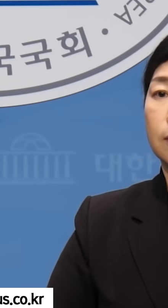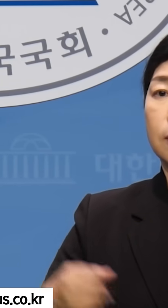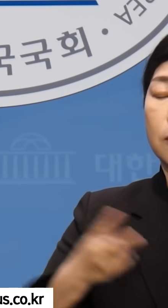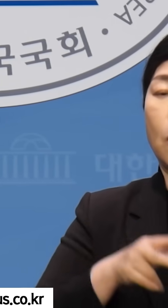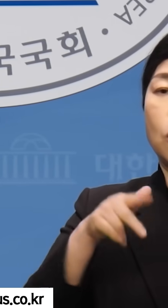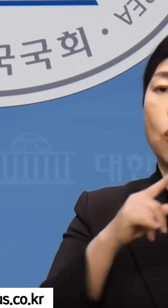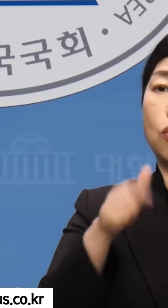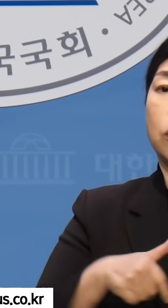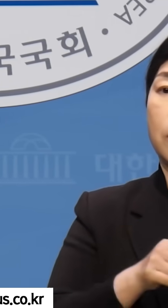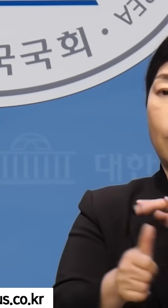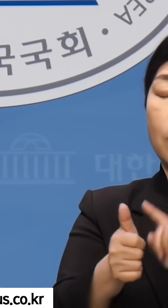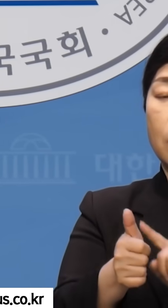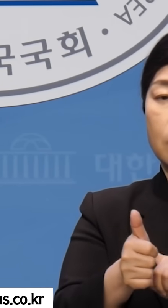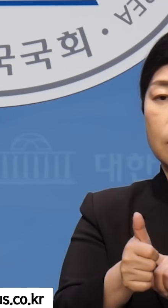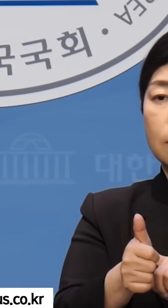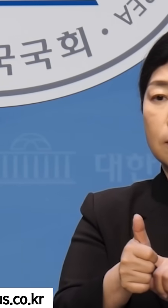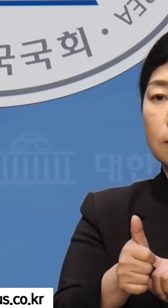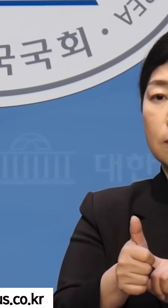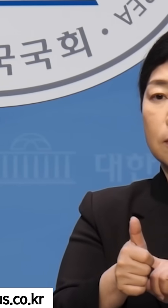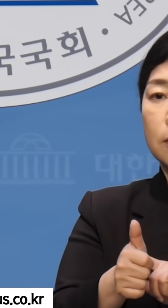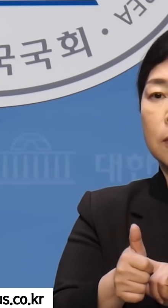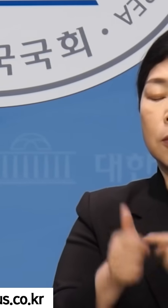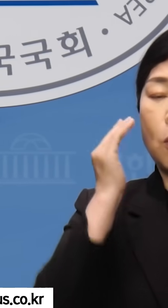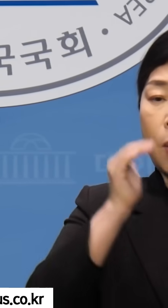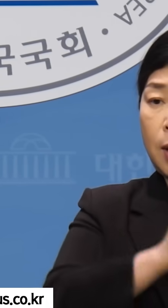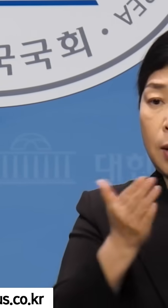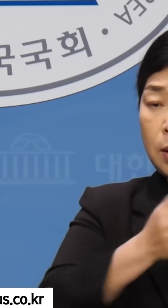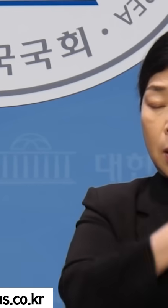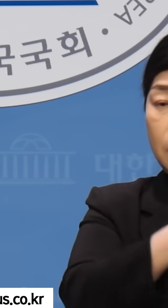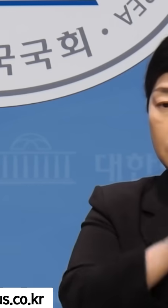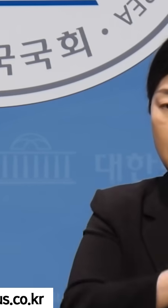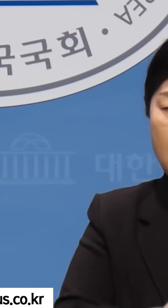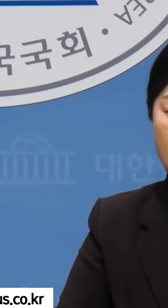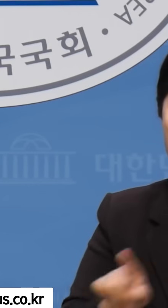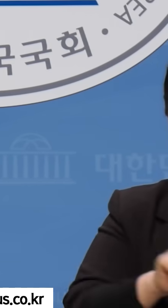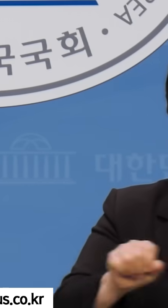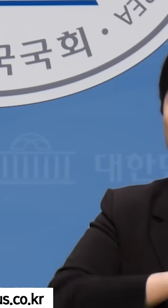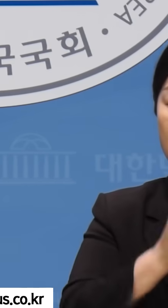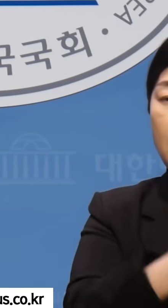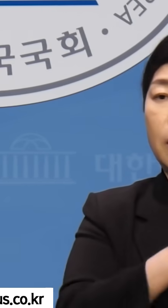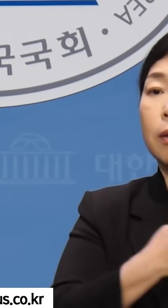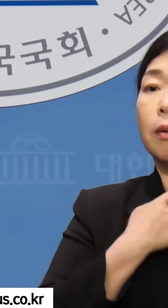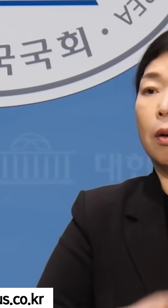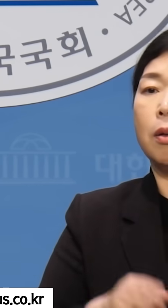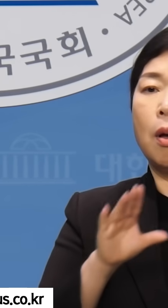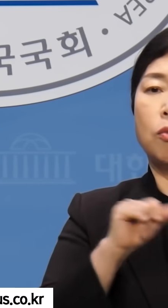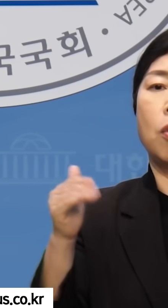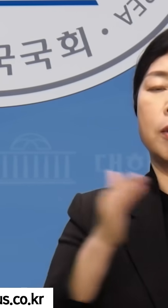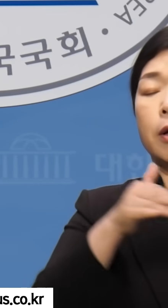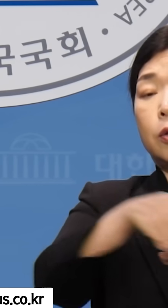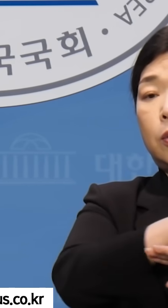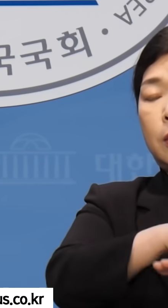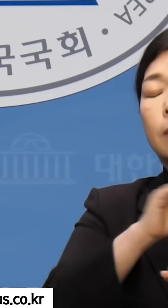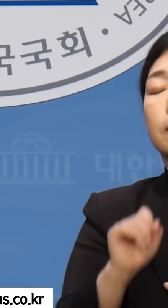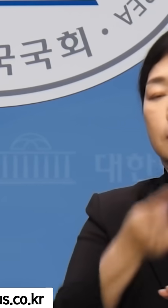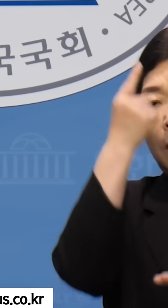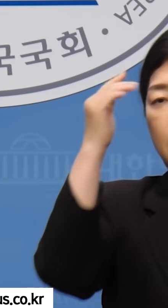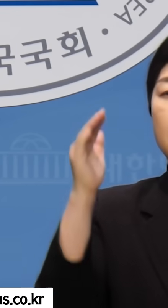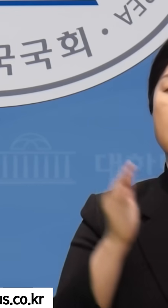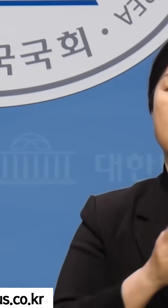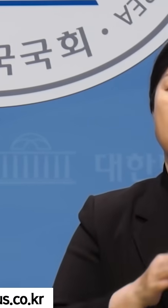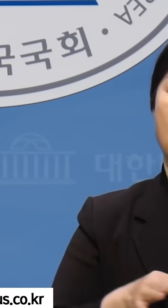조국 대표가 민정수석으로 청와대에 근무하며 앞장서 추진했던 부동산 정책으로 인해 집값은